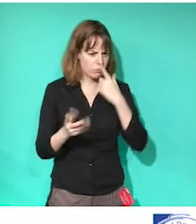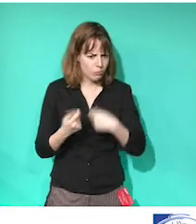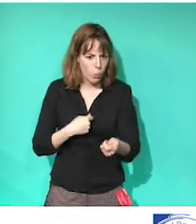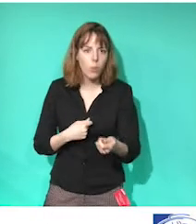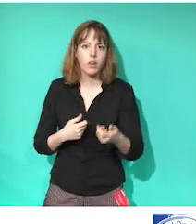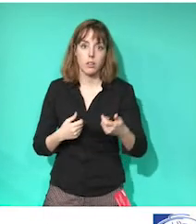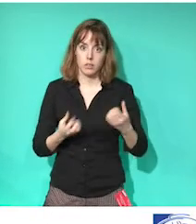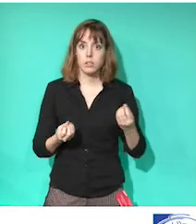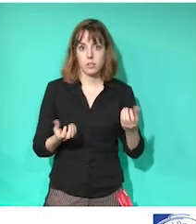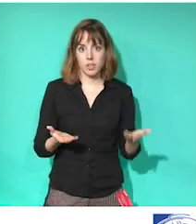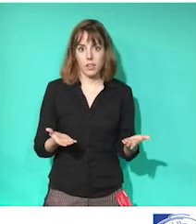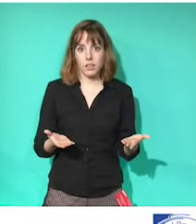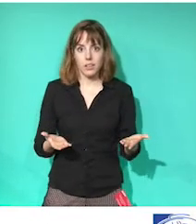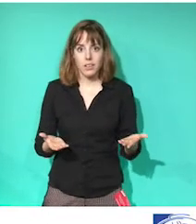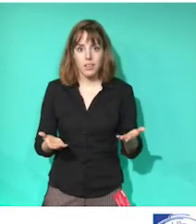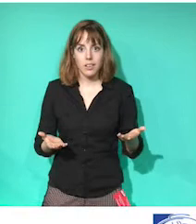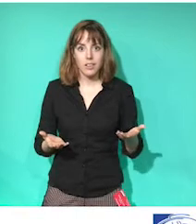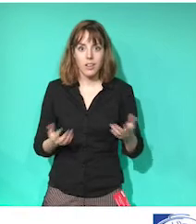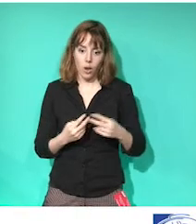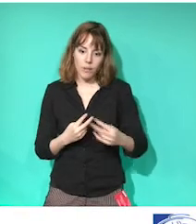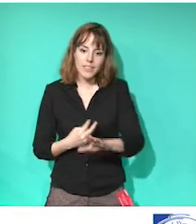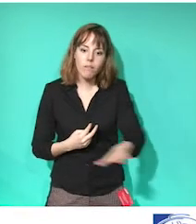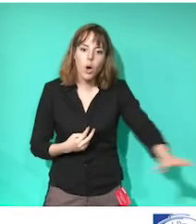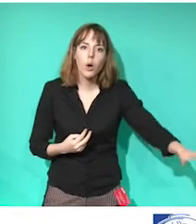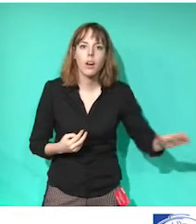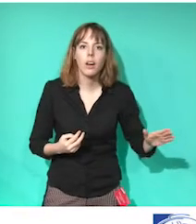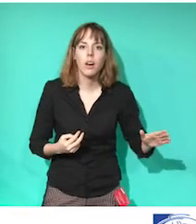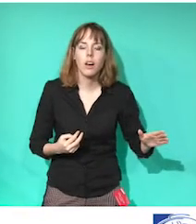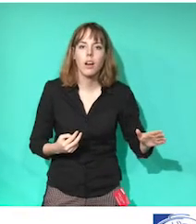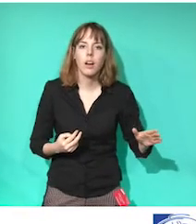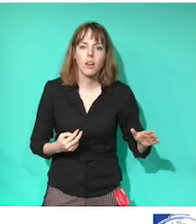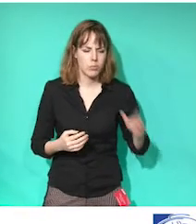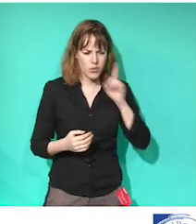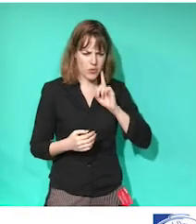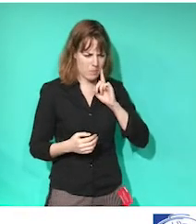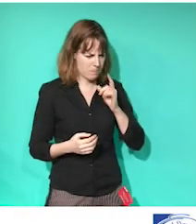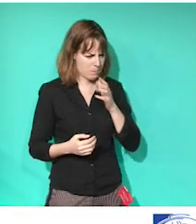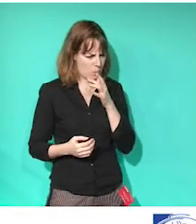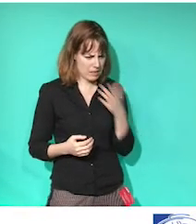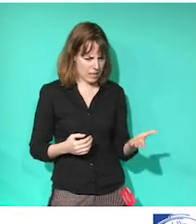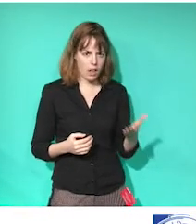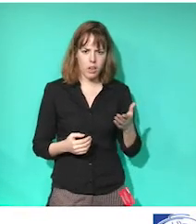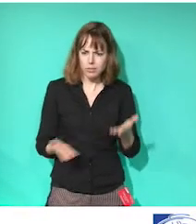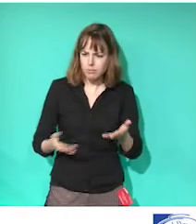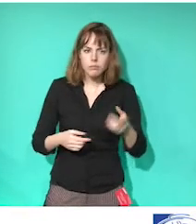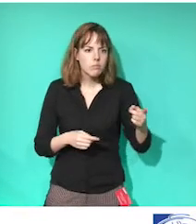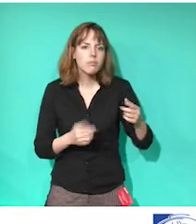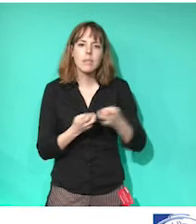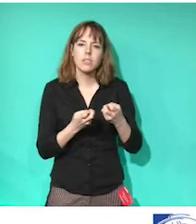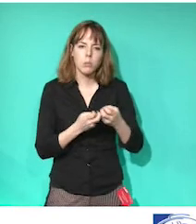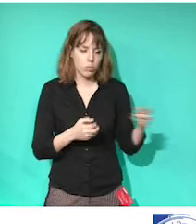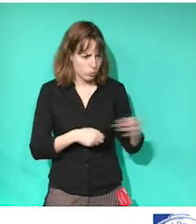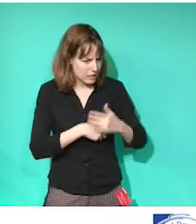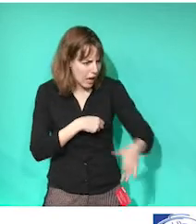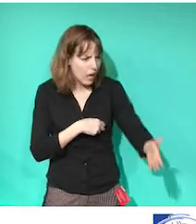problème, dans son comportement avec les enfants, parce qu'une femme ne peut pas être comme ci, une femme ne peut pas être comme ça. Tu rentres tard, tu passes